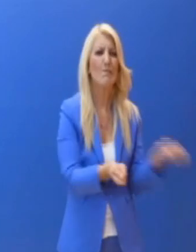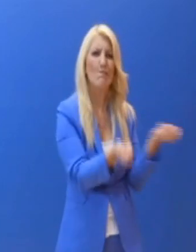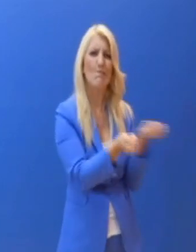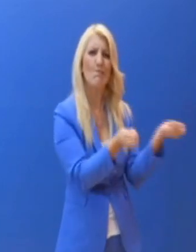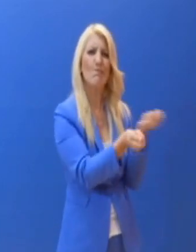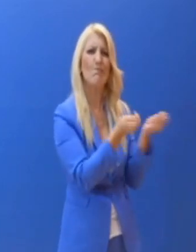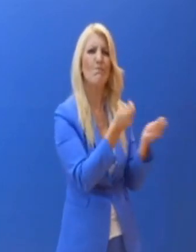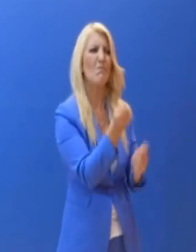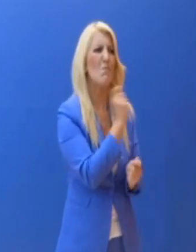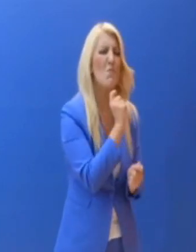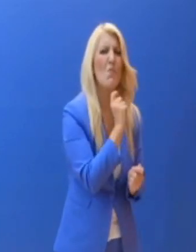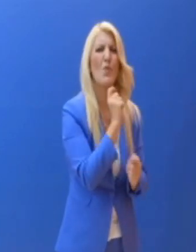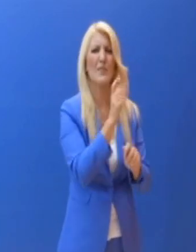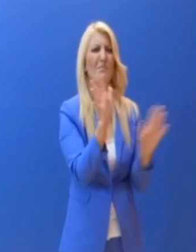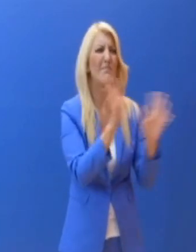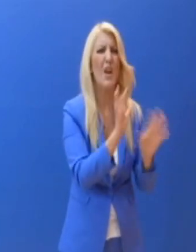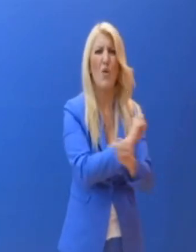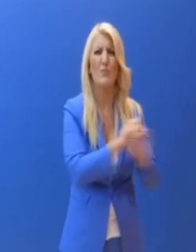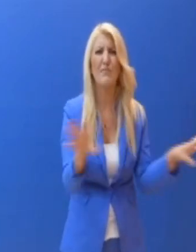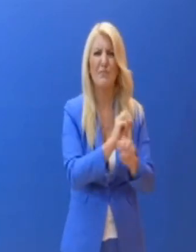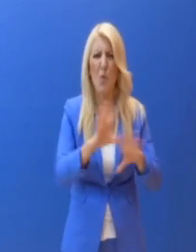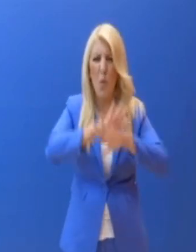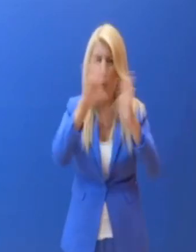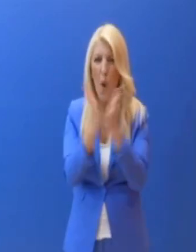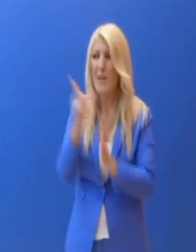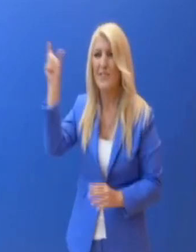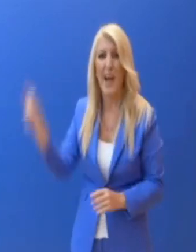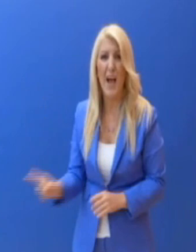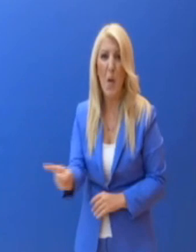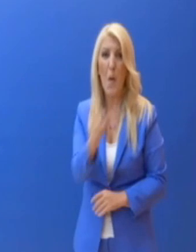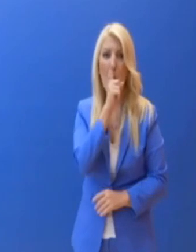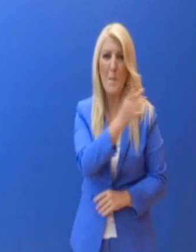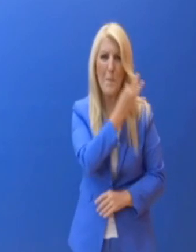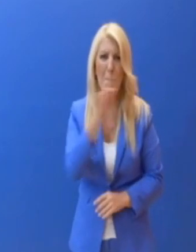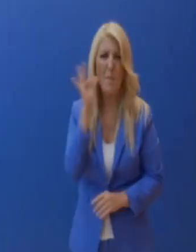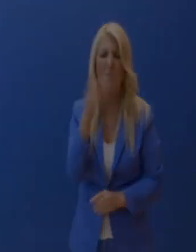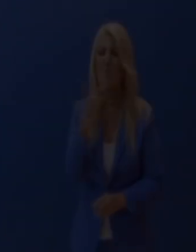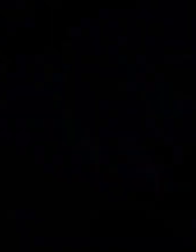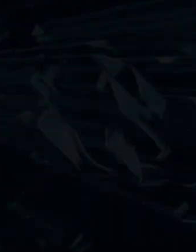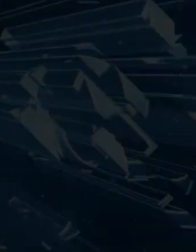σιωπή του διευρύνει το πολιτικό κατηγορητήριο στη συνείδηση των πολιτών.